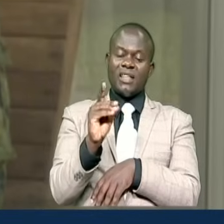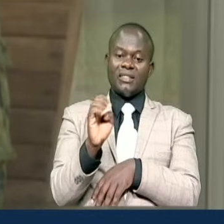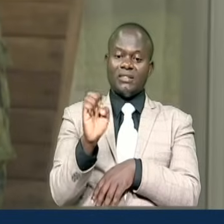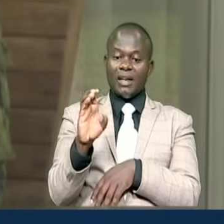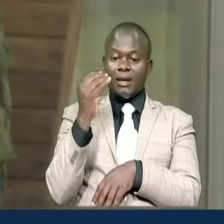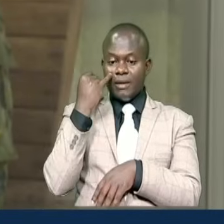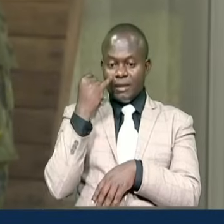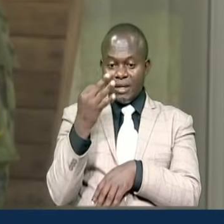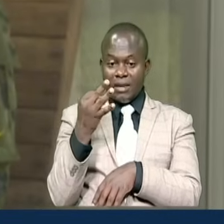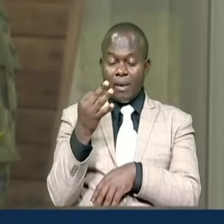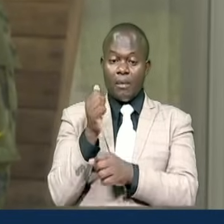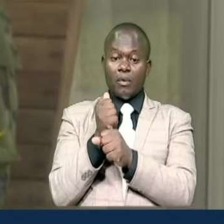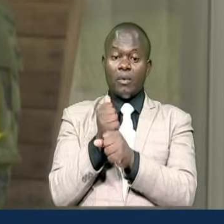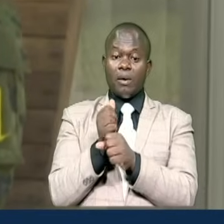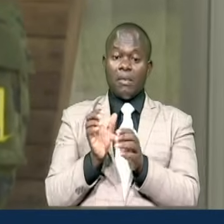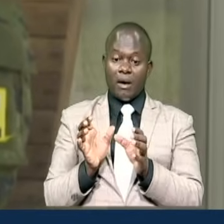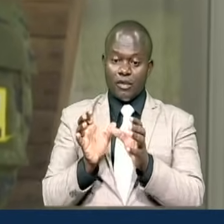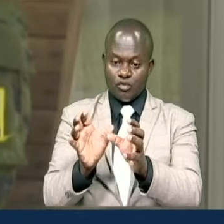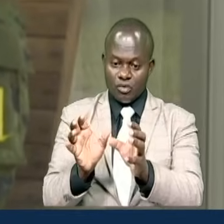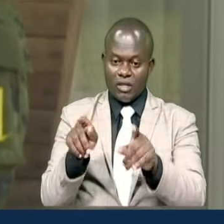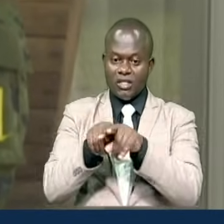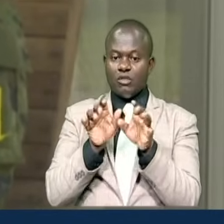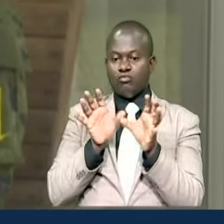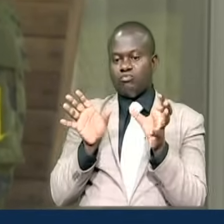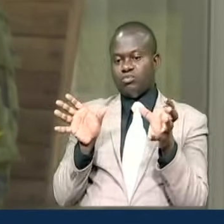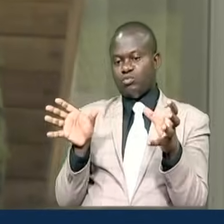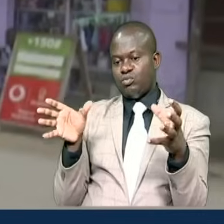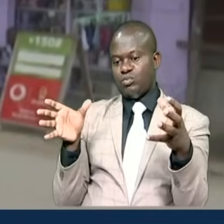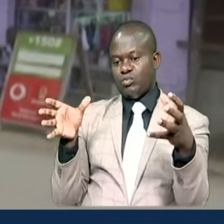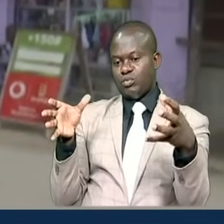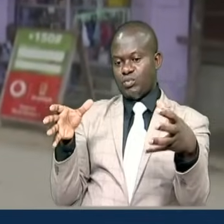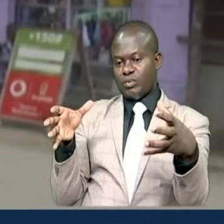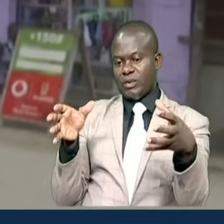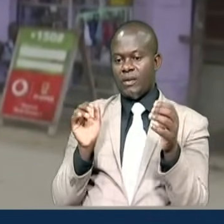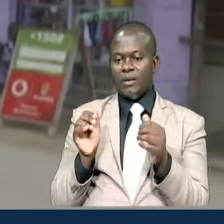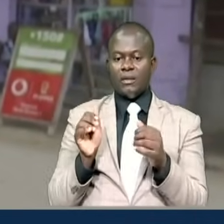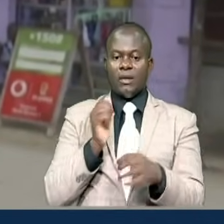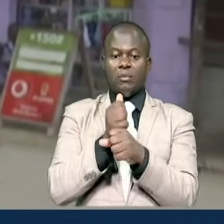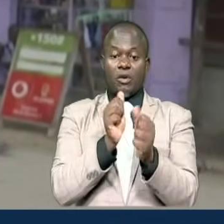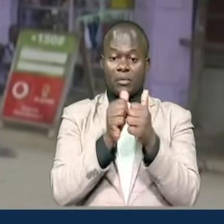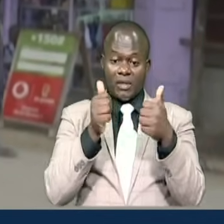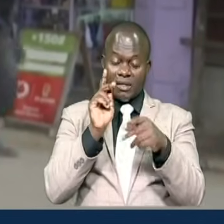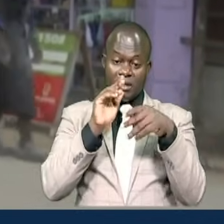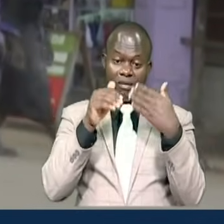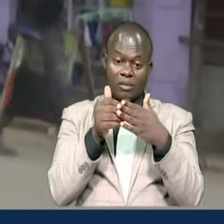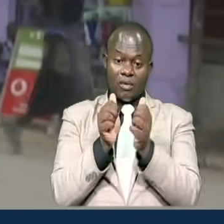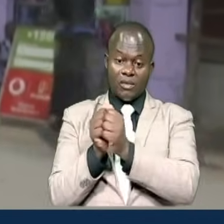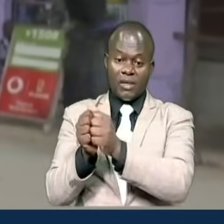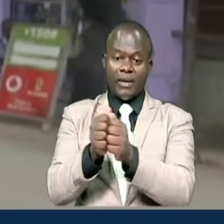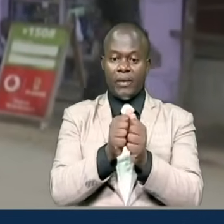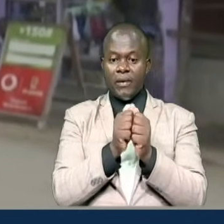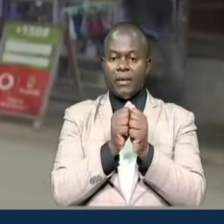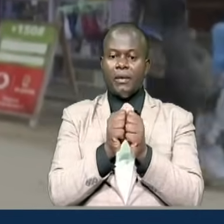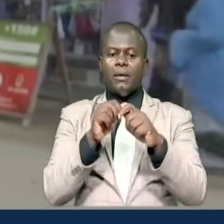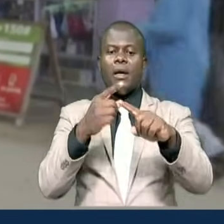nibaramuka boparetinze bakabasundika natwe tubatangatange hepfo. Mukorana neza n'abaturage,